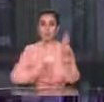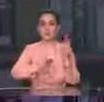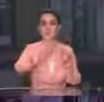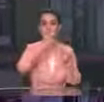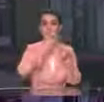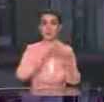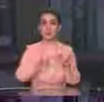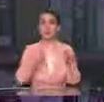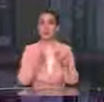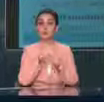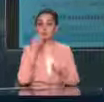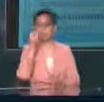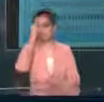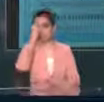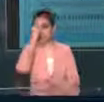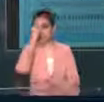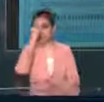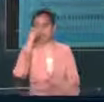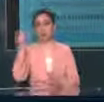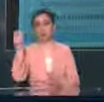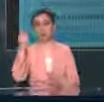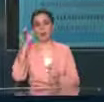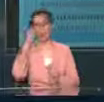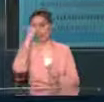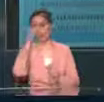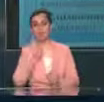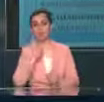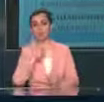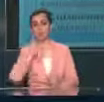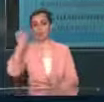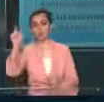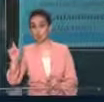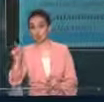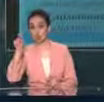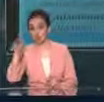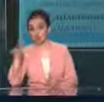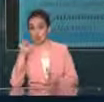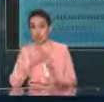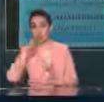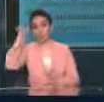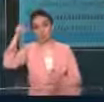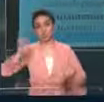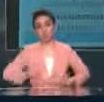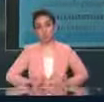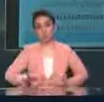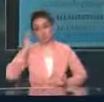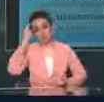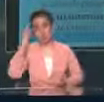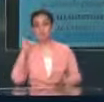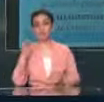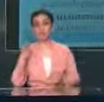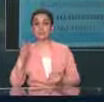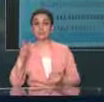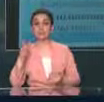например индианка и индейка индианка женщина которая живет в индии а индии к эта птица